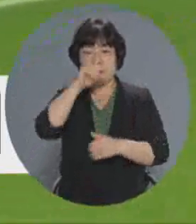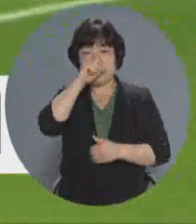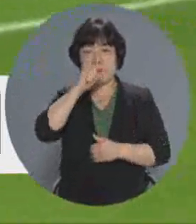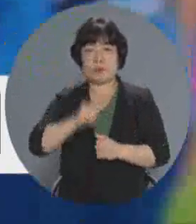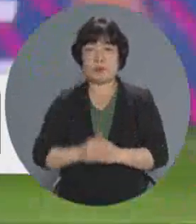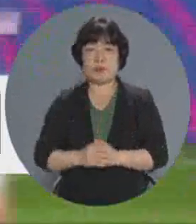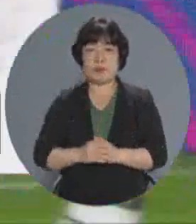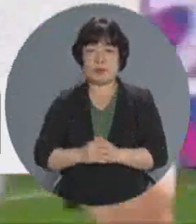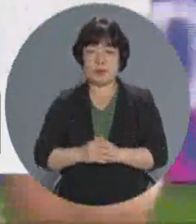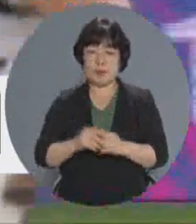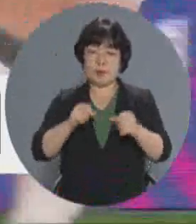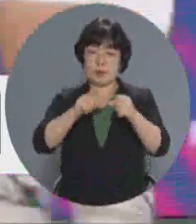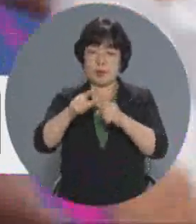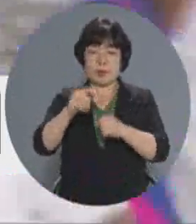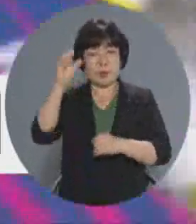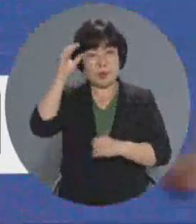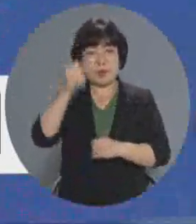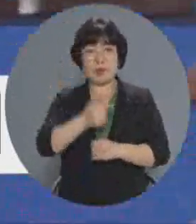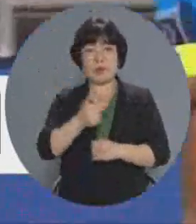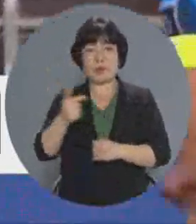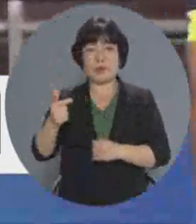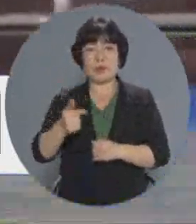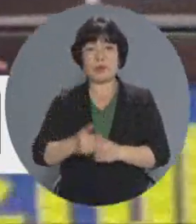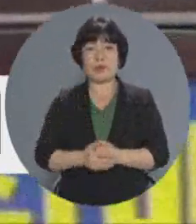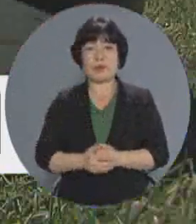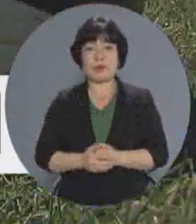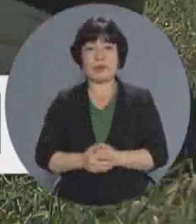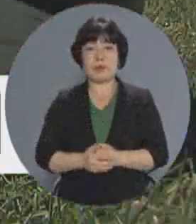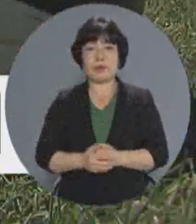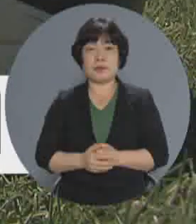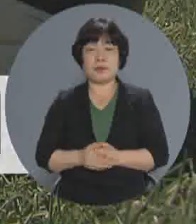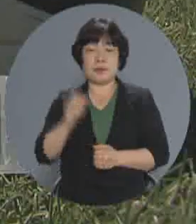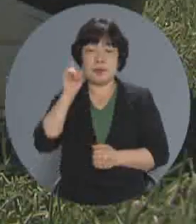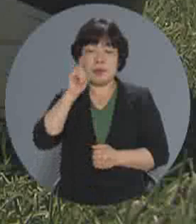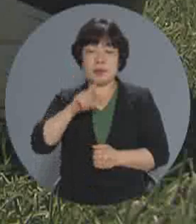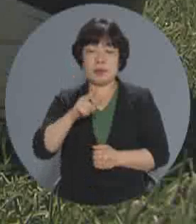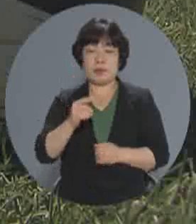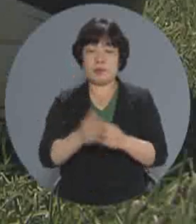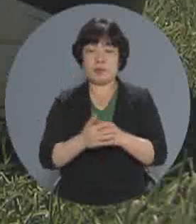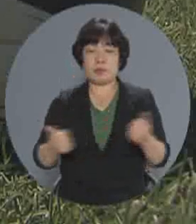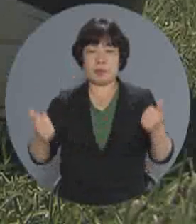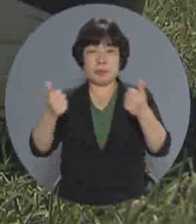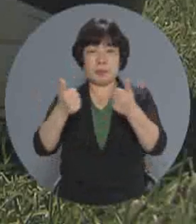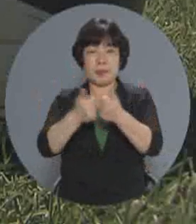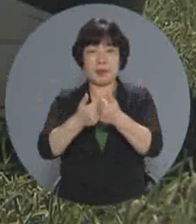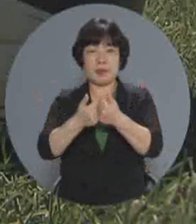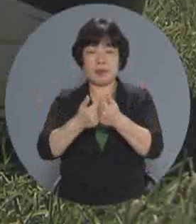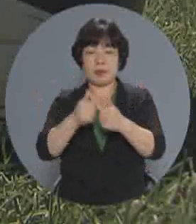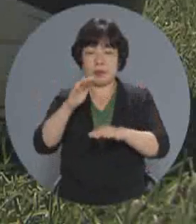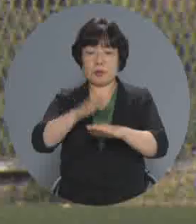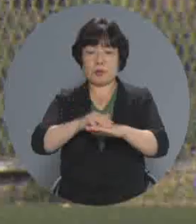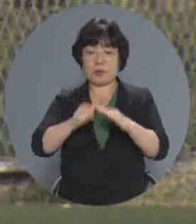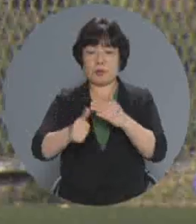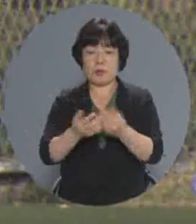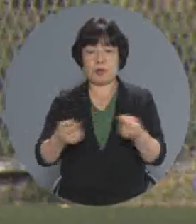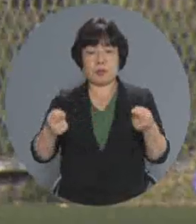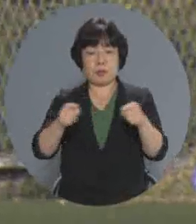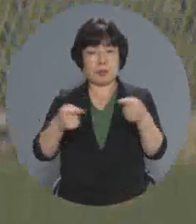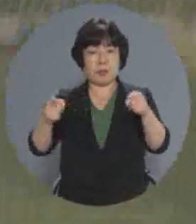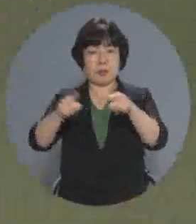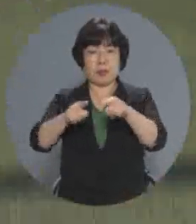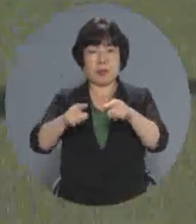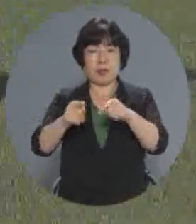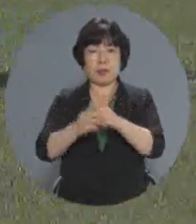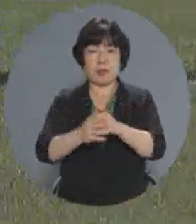전반적인 기대감이 적지 않습니다 매일 준플레이오프 달 앞두고 선수들의 토너먼트 형식의 흠